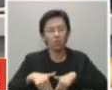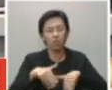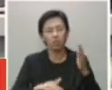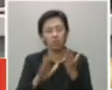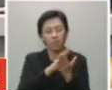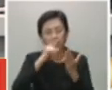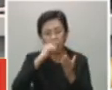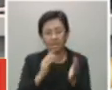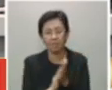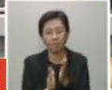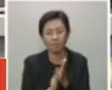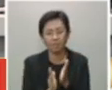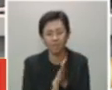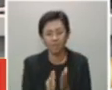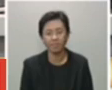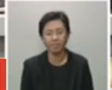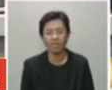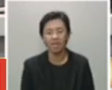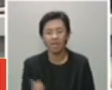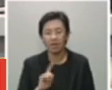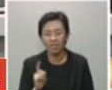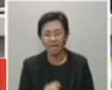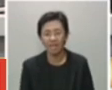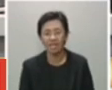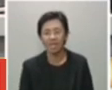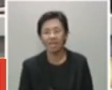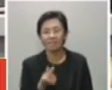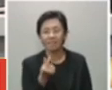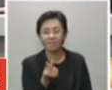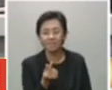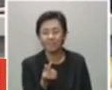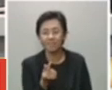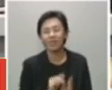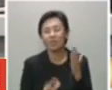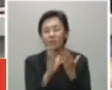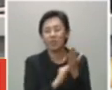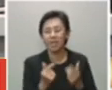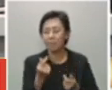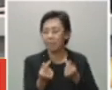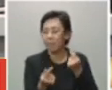าจะทำอย่างนี้ท่านเขาจะชูมินิฮาร์ทให้ท่านทั้งประเทศ